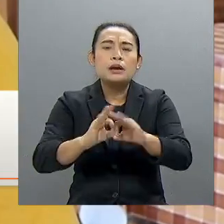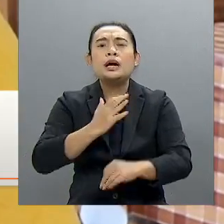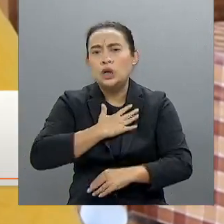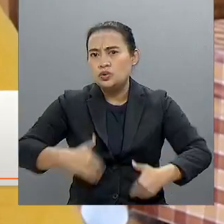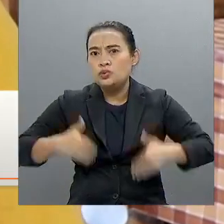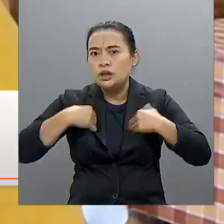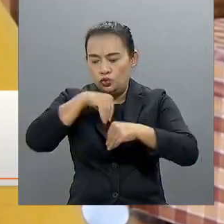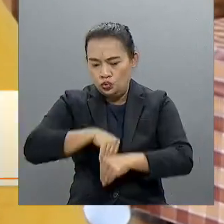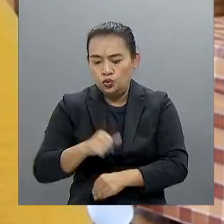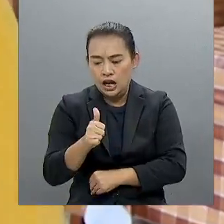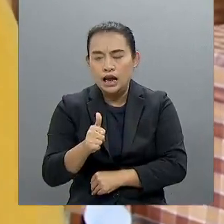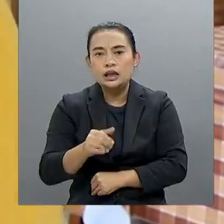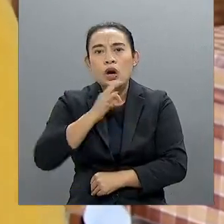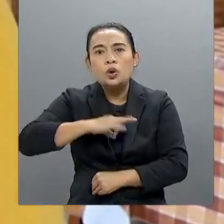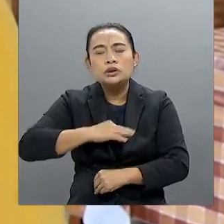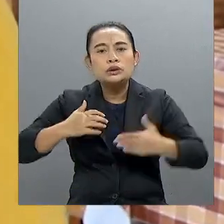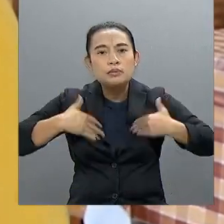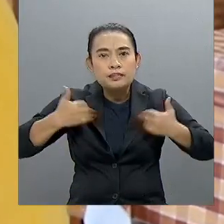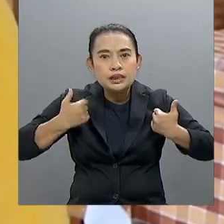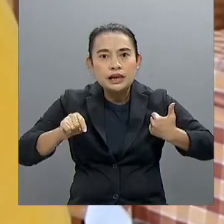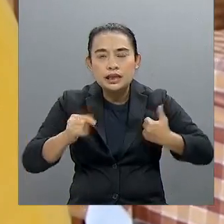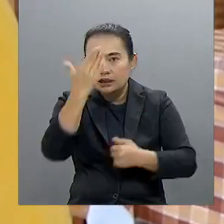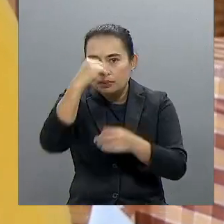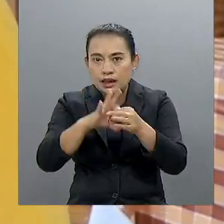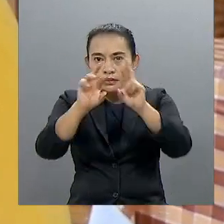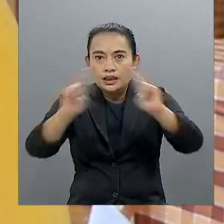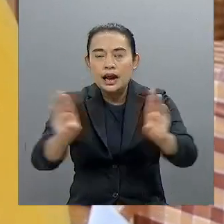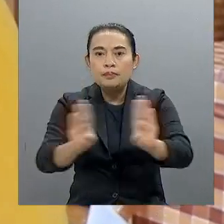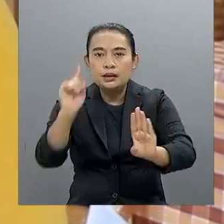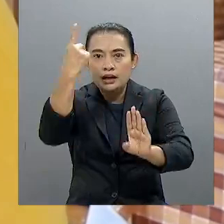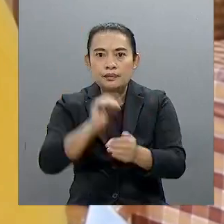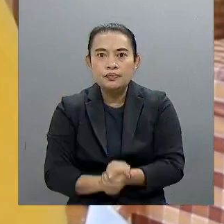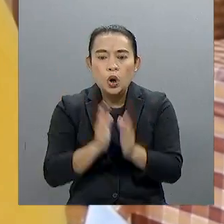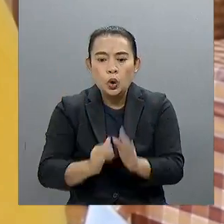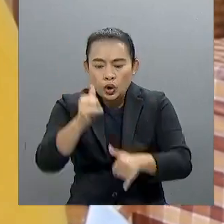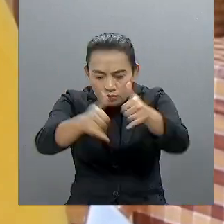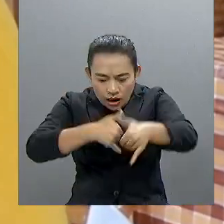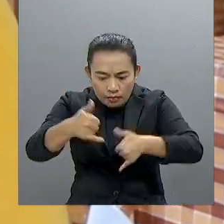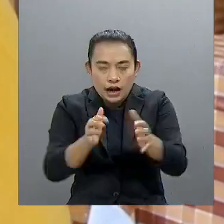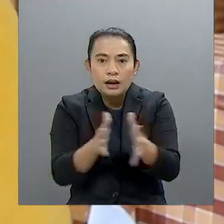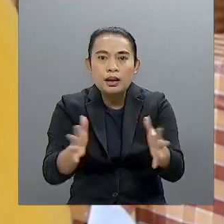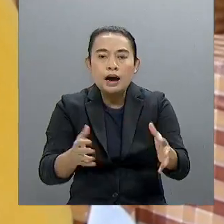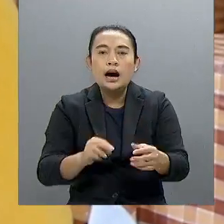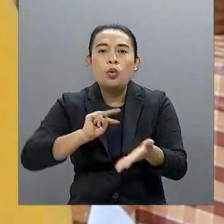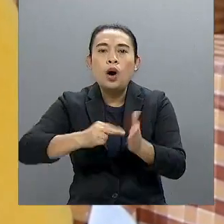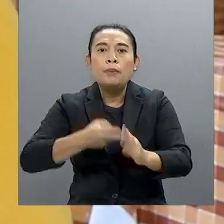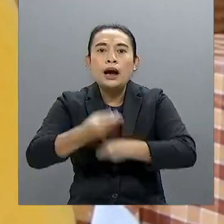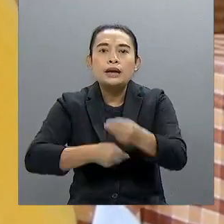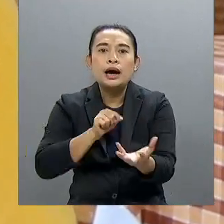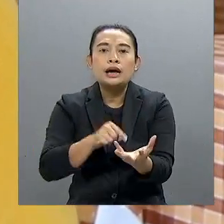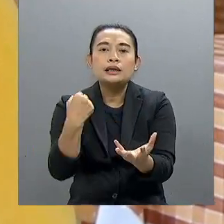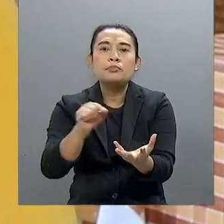ดีใจครั เพว่าเราเพ SeattleKราวก็มีลค้าเยอะทุกวน แต่แงว่า ότιขาย 10 บาทตอบโจทธ กับ